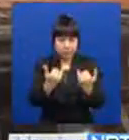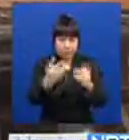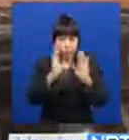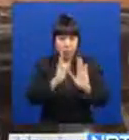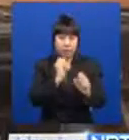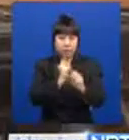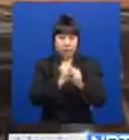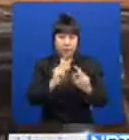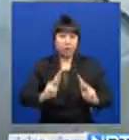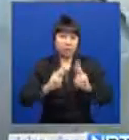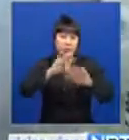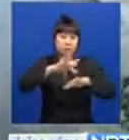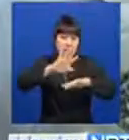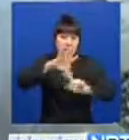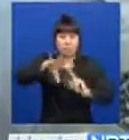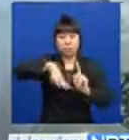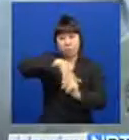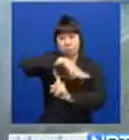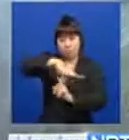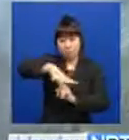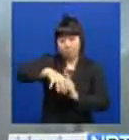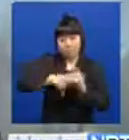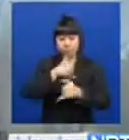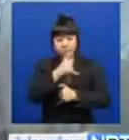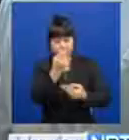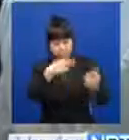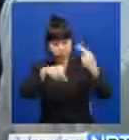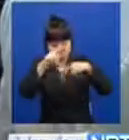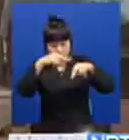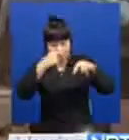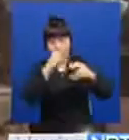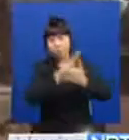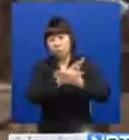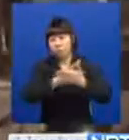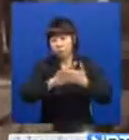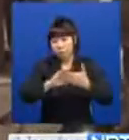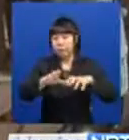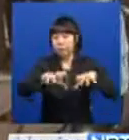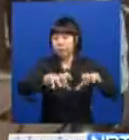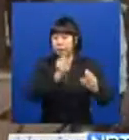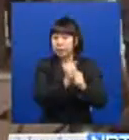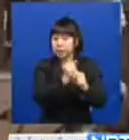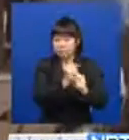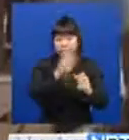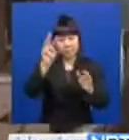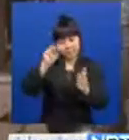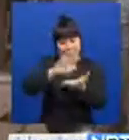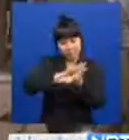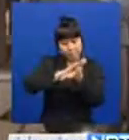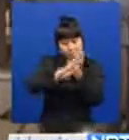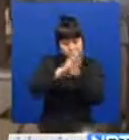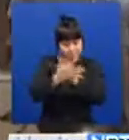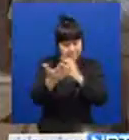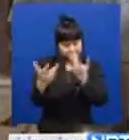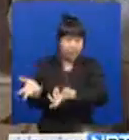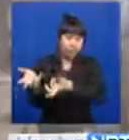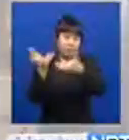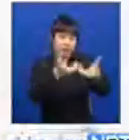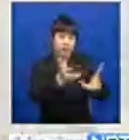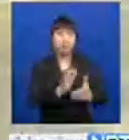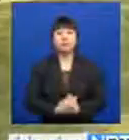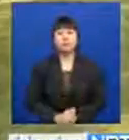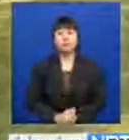ทรวงทรัพยากรธรรมชาติและสิ่งแวดล้อมก็ได้ลงพื้นที่ตรวจสอบความเรียบร้อยในการดำเนินการแปรรูปไม้ก่อนขนย้ายด้วยค่ะ